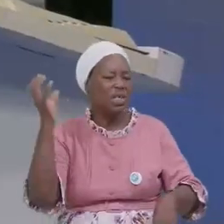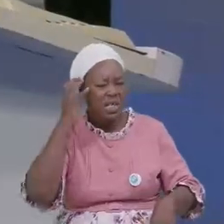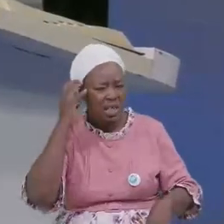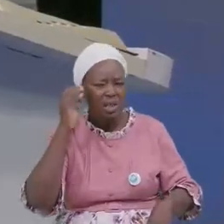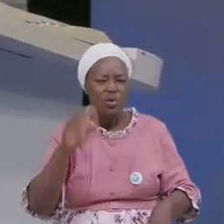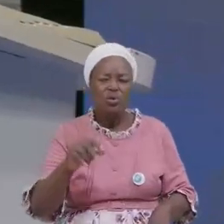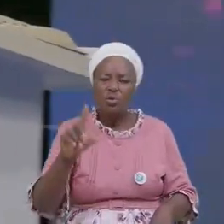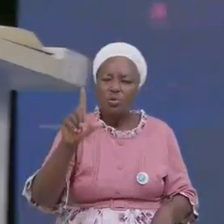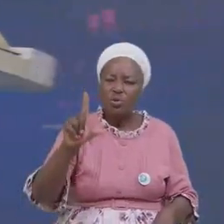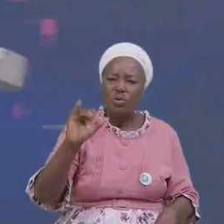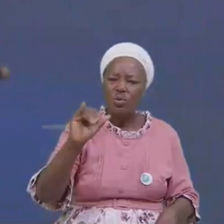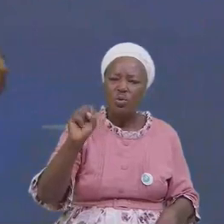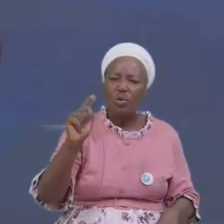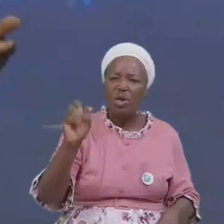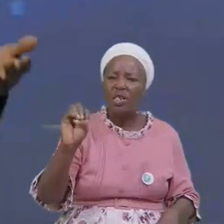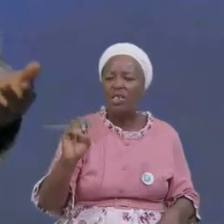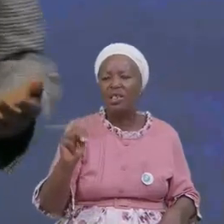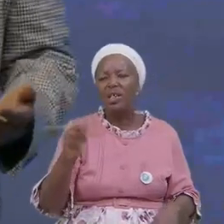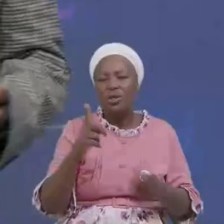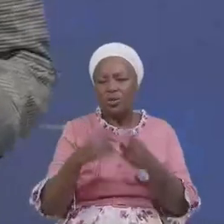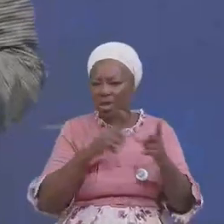n'a point écouté ma voix. Maintenant,